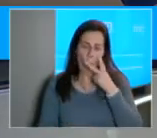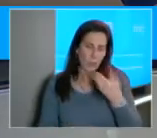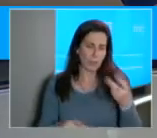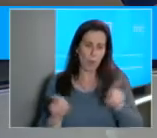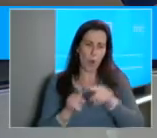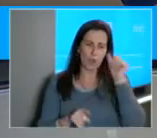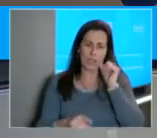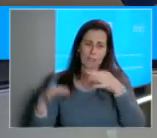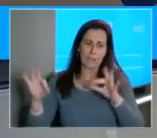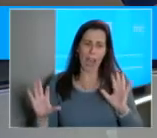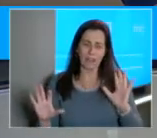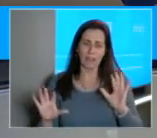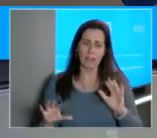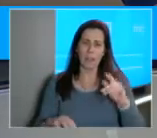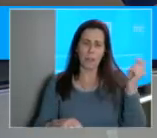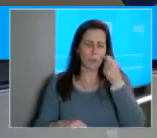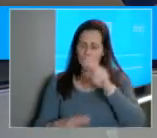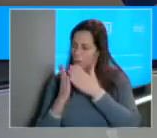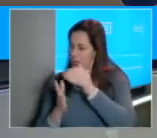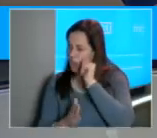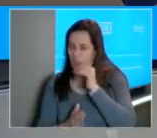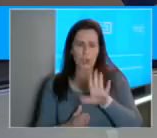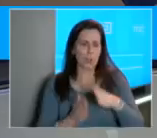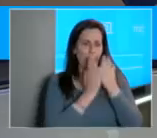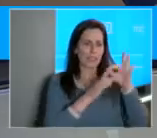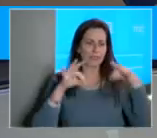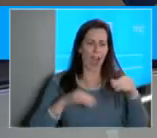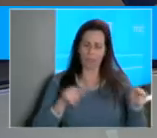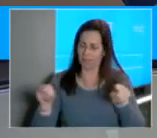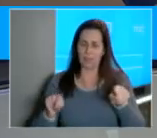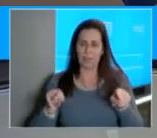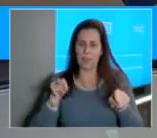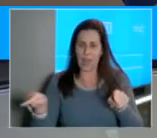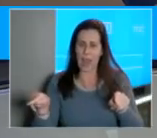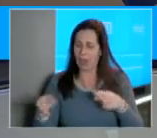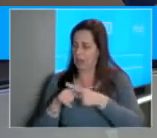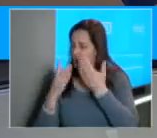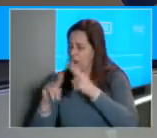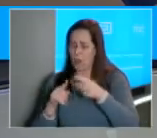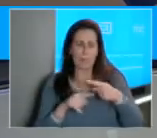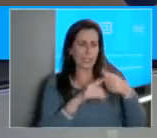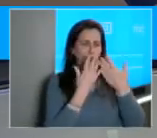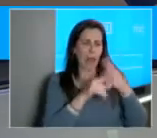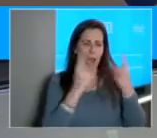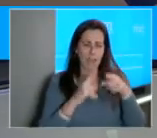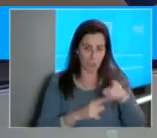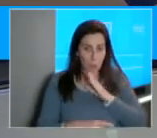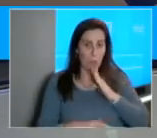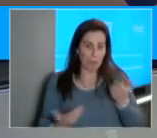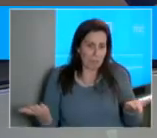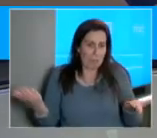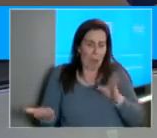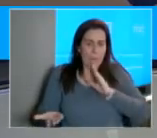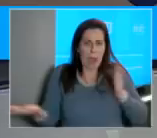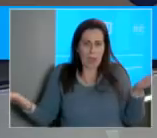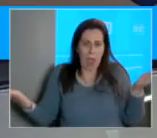כמו אשכנזי וספרדי, בשבת אני הולך, יש לי בית כנסת אשכנזי, בית כנסת ספרדי, אלה עם סגנון כזה, אלה עם סגנון אחר. זו בעיה? מה